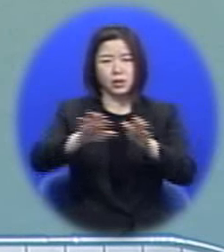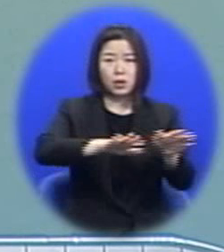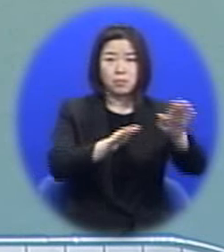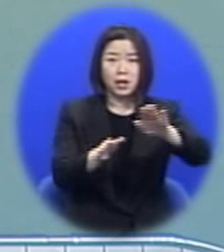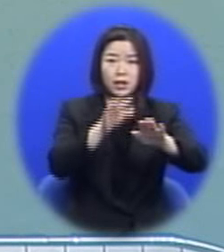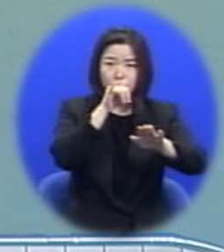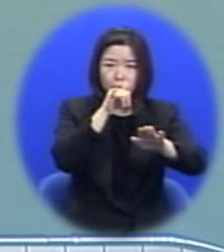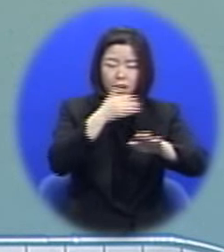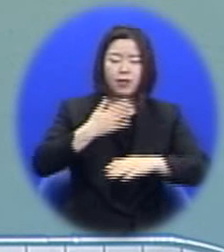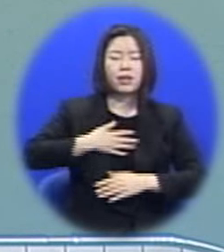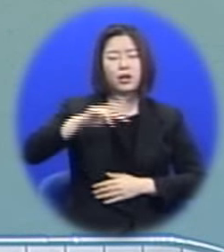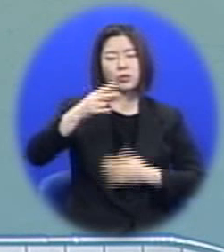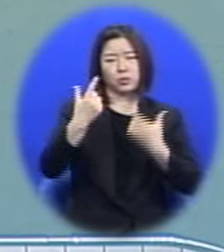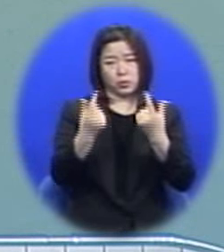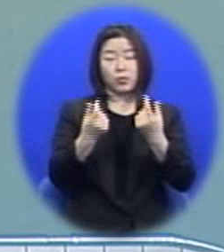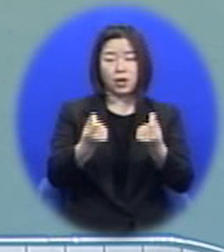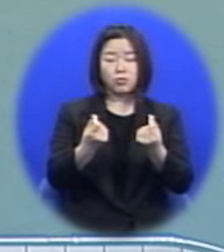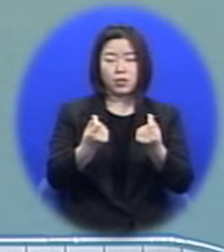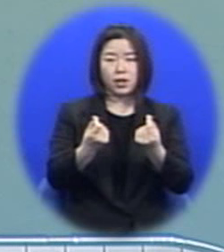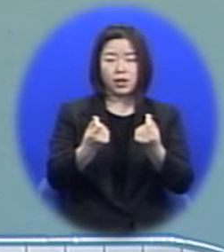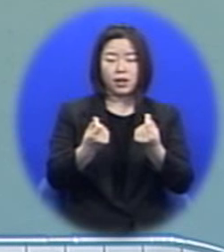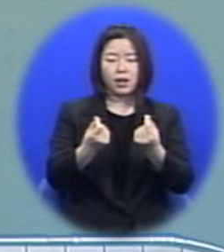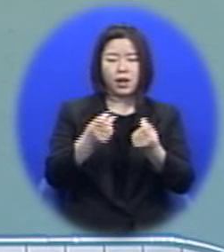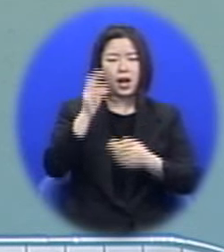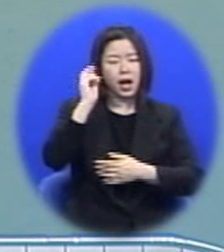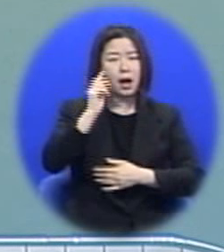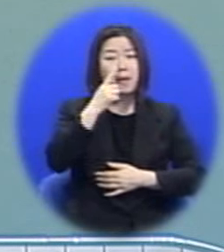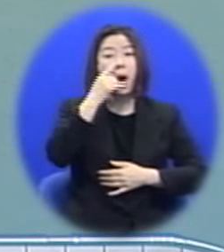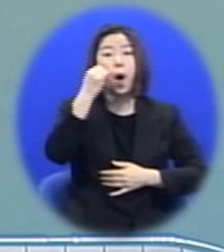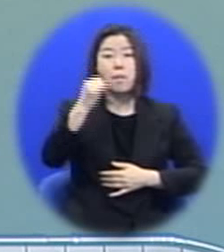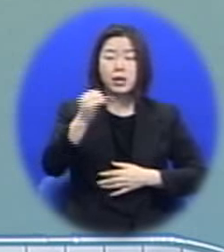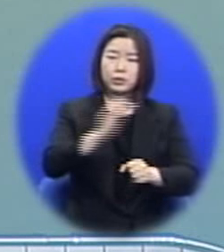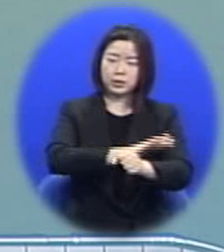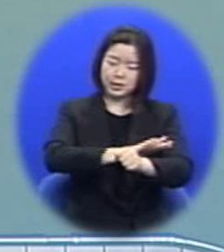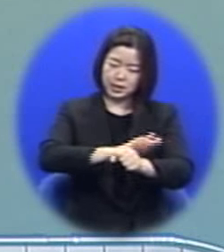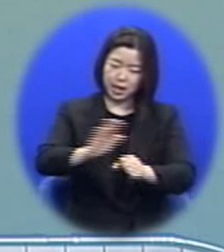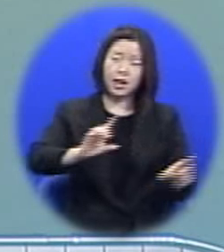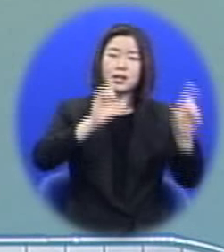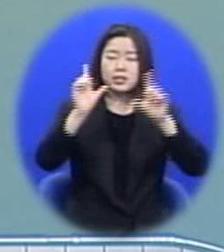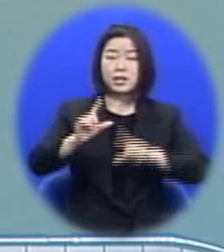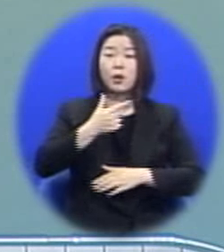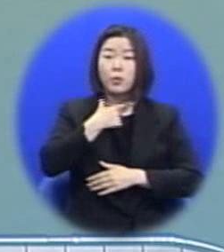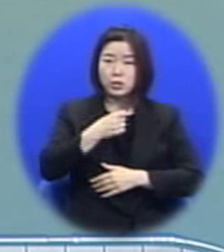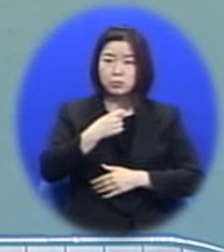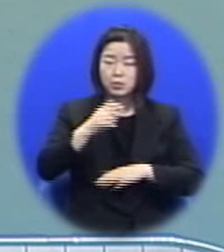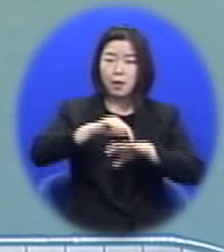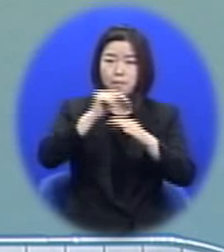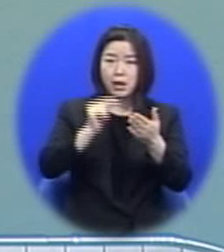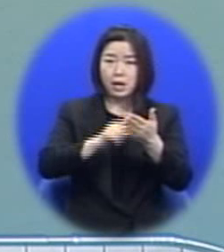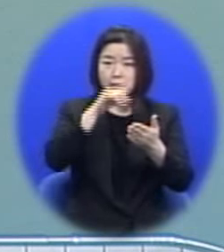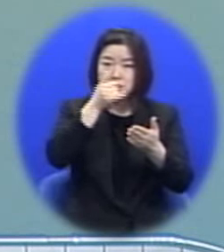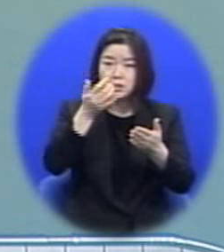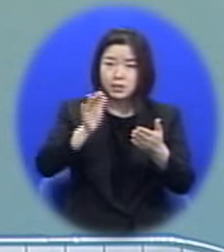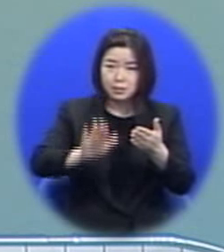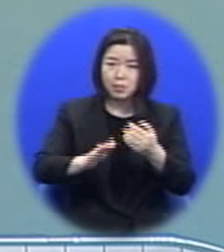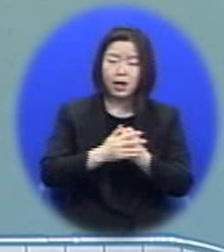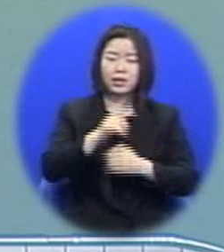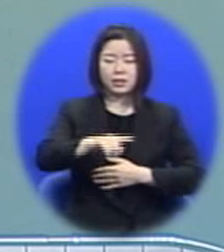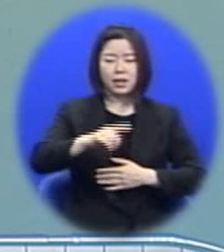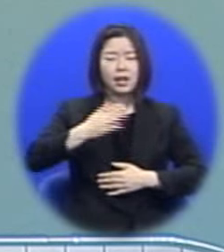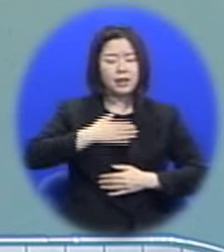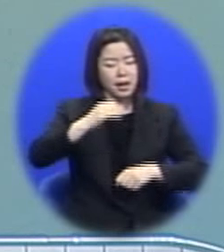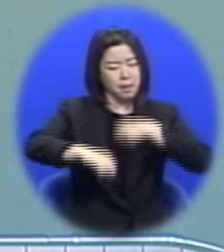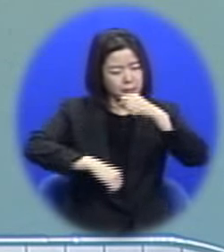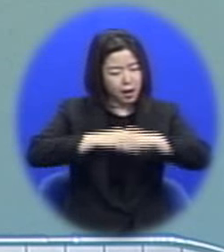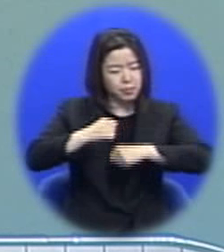나도 그렇구나. 어머님도 잘 살아보고 싶었고 바로 살고 싶은 마음은 있었지만 그게 마음대로